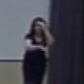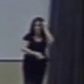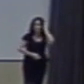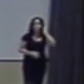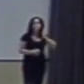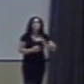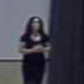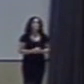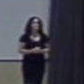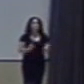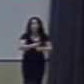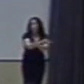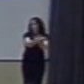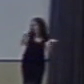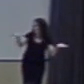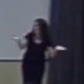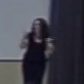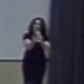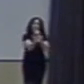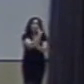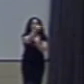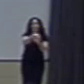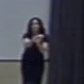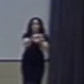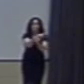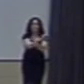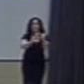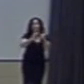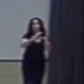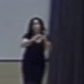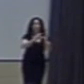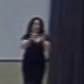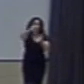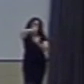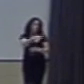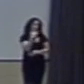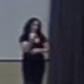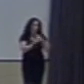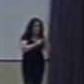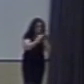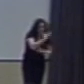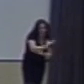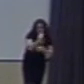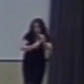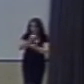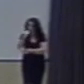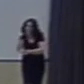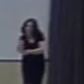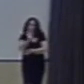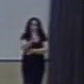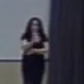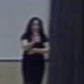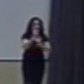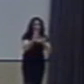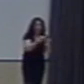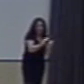I qualsevol que treballi un mitjà sap quines coses estan ben fetes i quines no, els jocs que hi ha amb el tema del negoci,